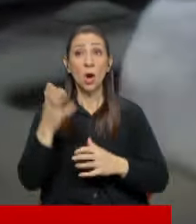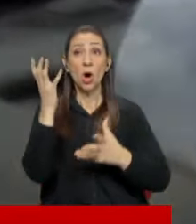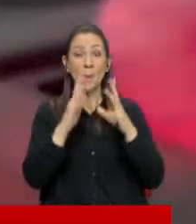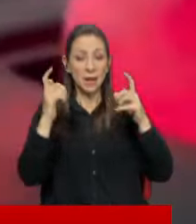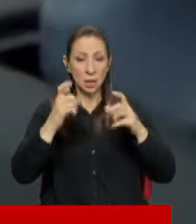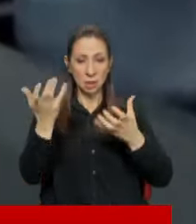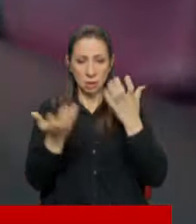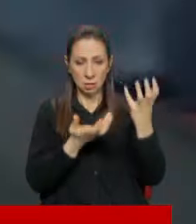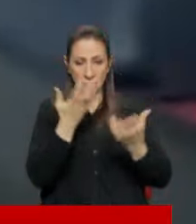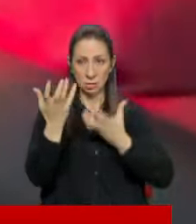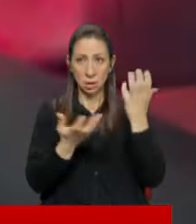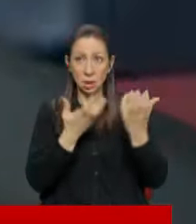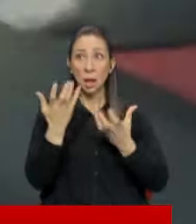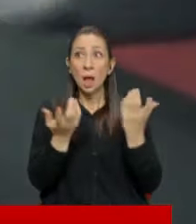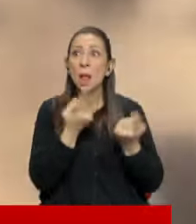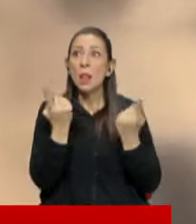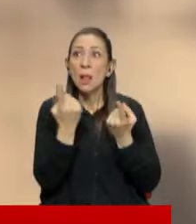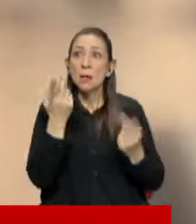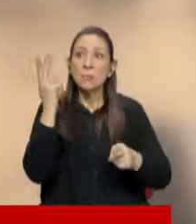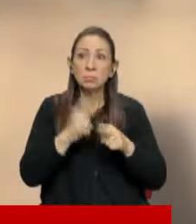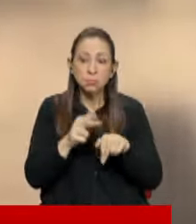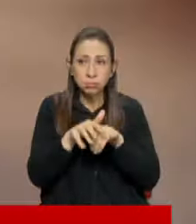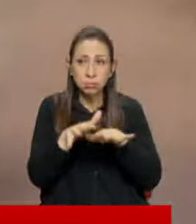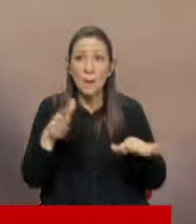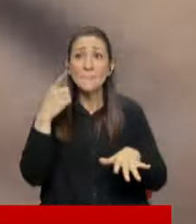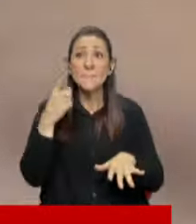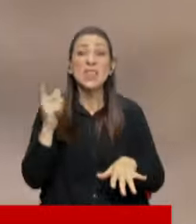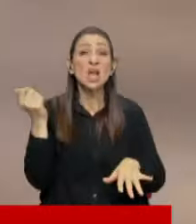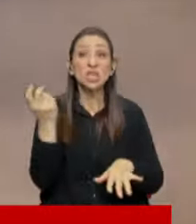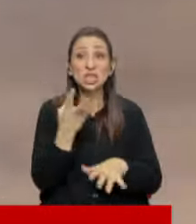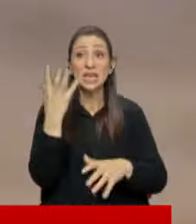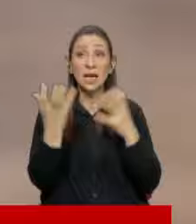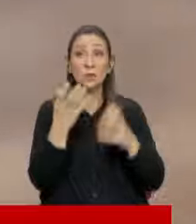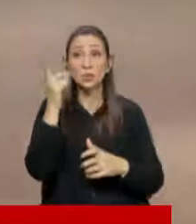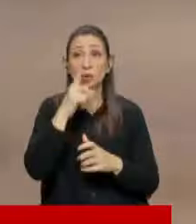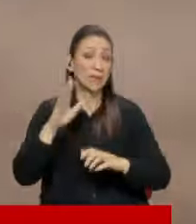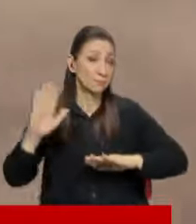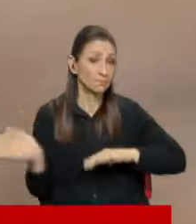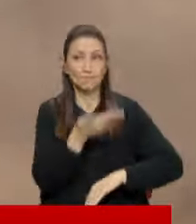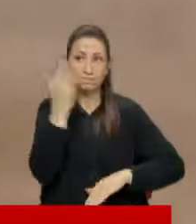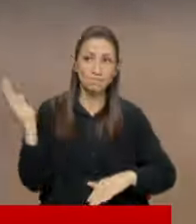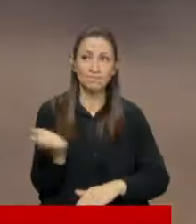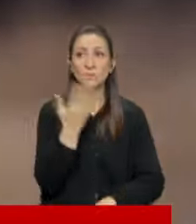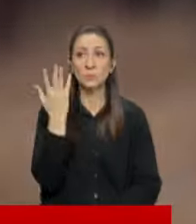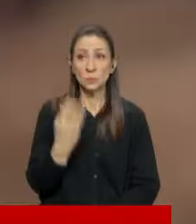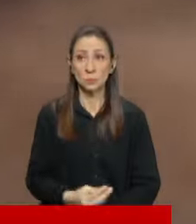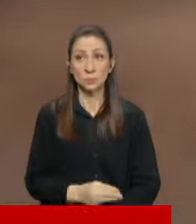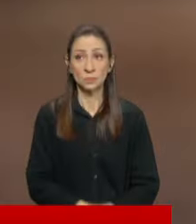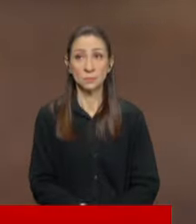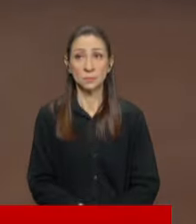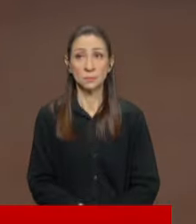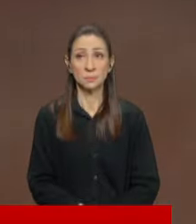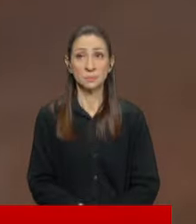Ormanlık alanda başlayan yangın kontrolden çıktı, hızla ilerledi. Binlerce kişi yangın nedeniyle tahliye edildi.